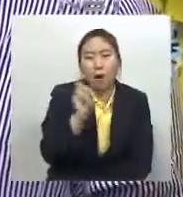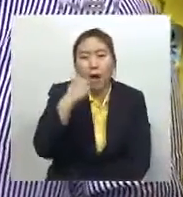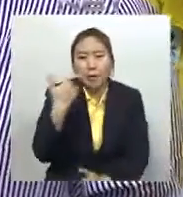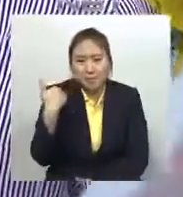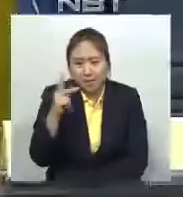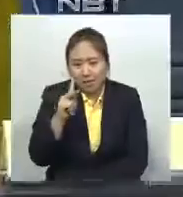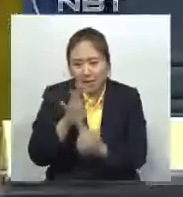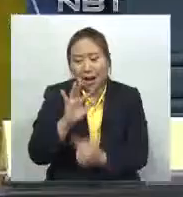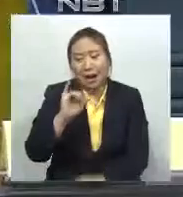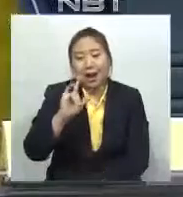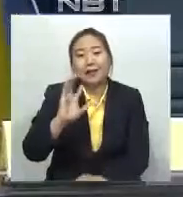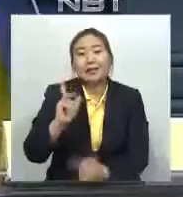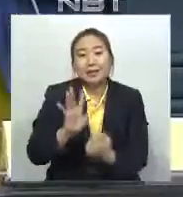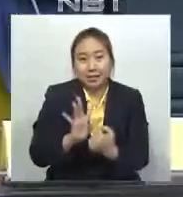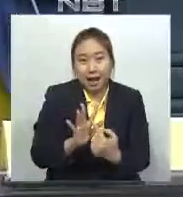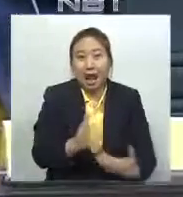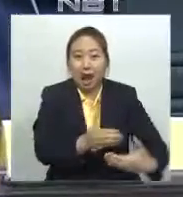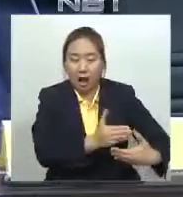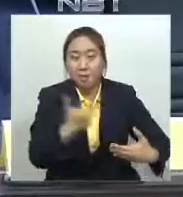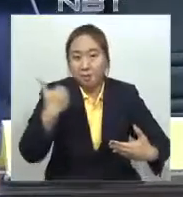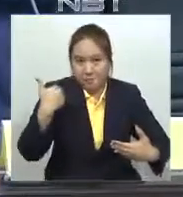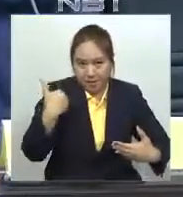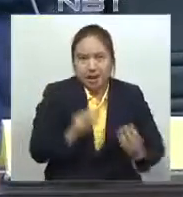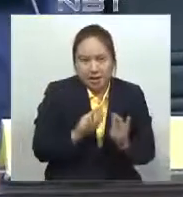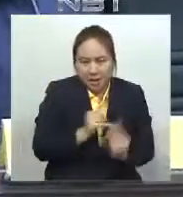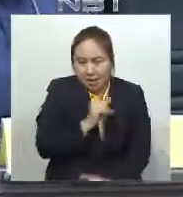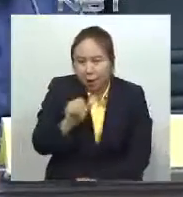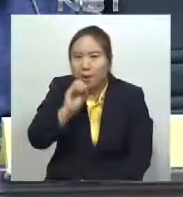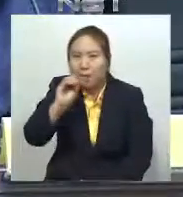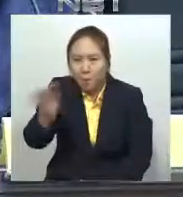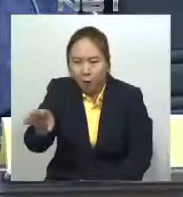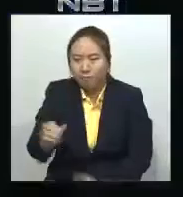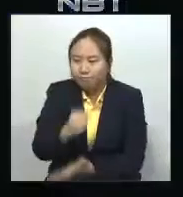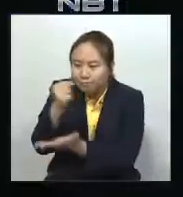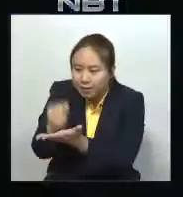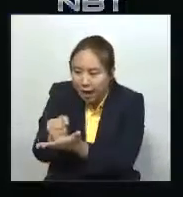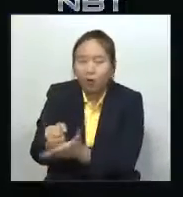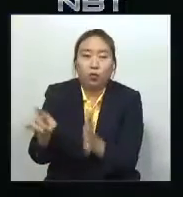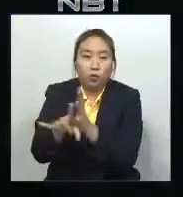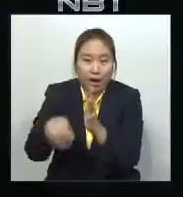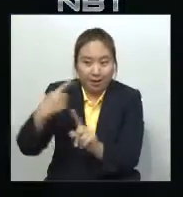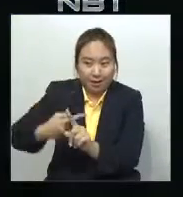ชาเนี่ยเข้าจดแจ้งได้นะคะจนถึงวันที่19พฤษภาคมนี้ค่ะ